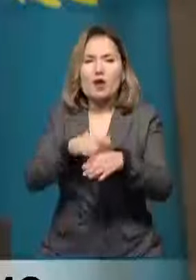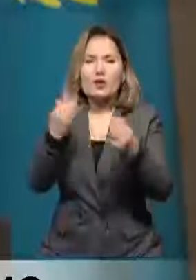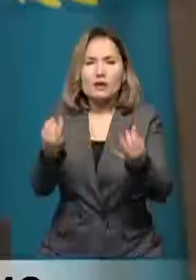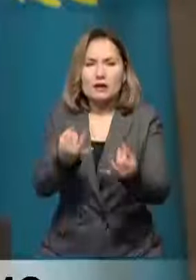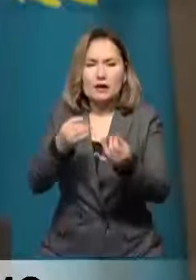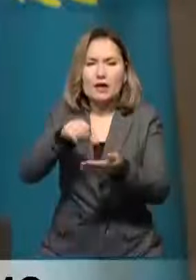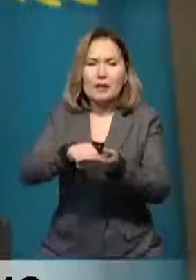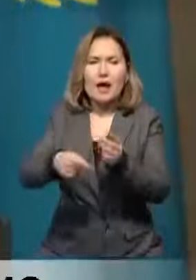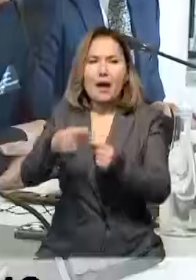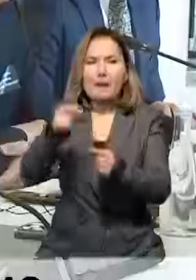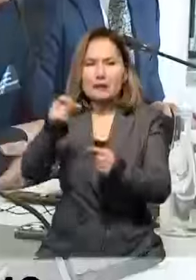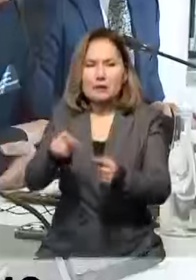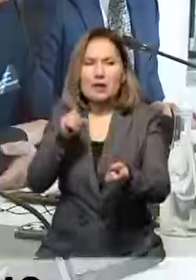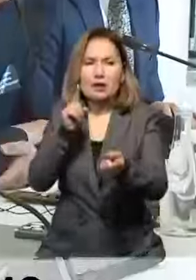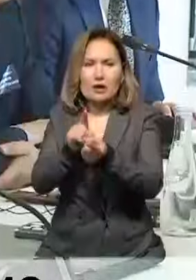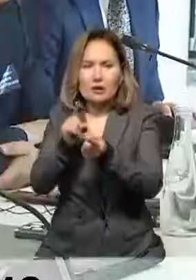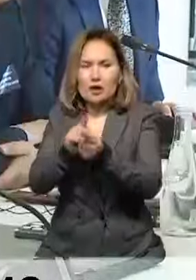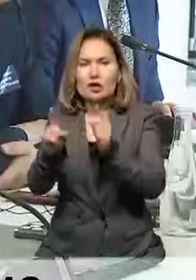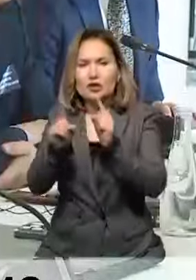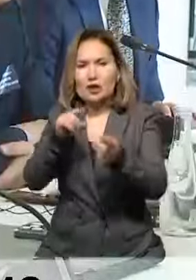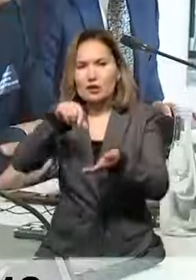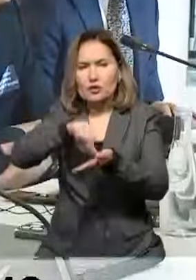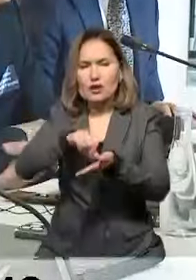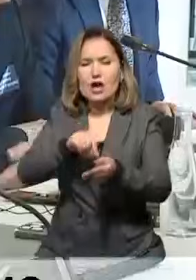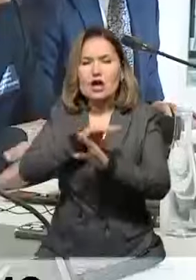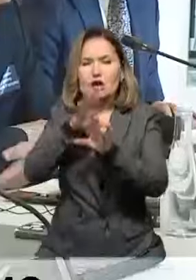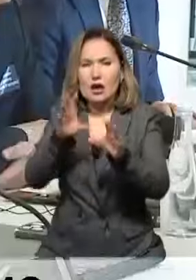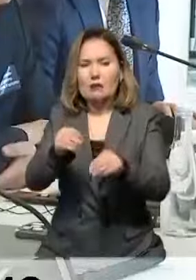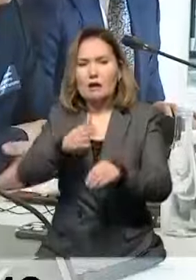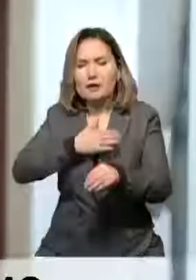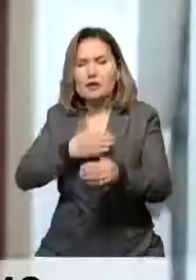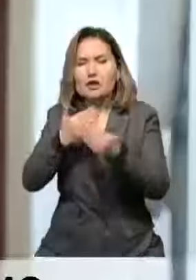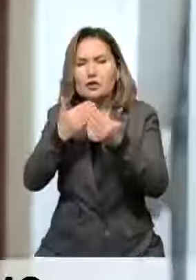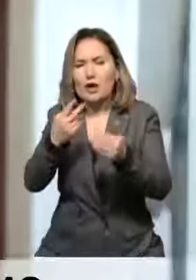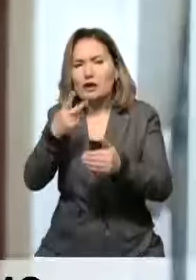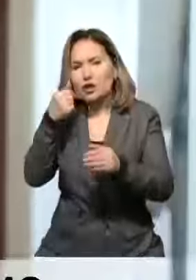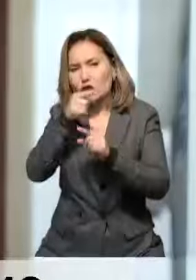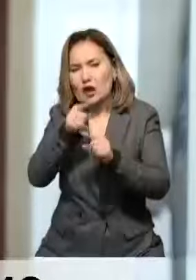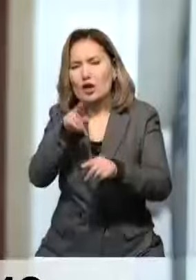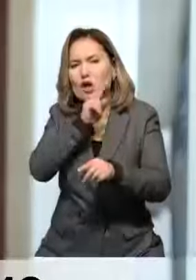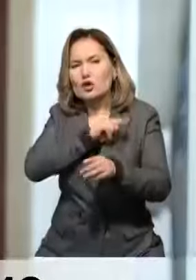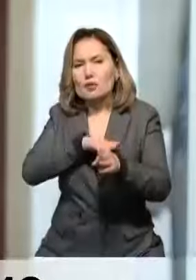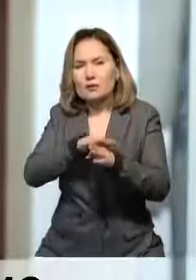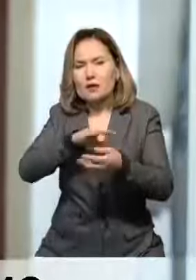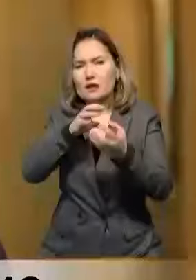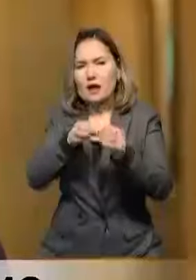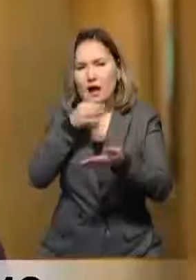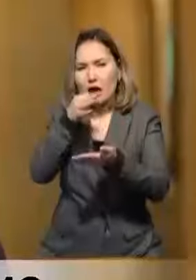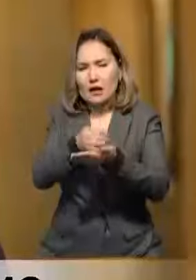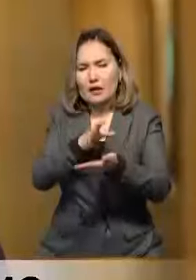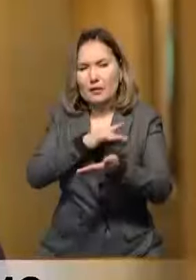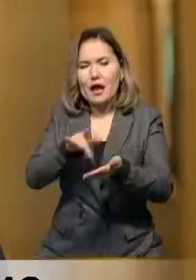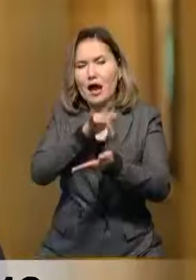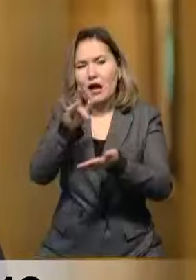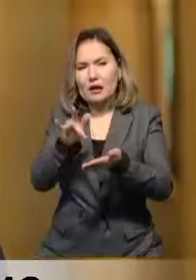білдірген бизнесмендермен жиналыс өтті. Жалпы біз соңғы 2 жылда істеген жұмысымызды айтып өттік. Ол